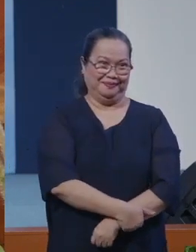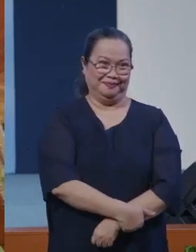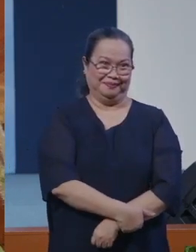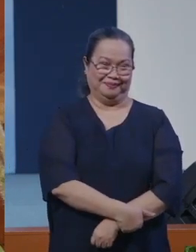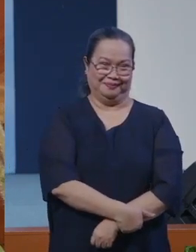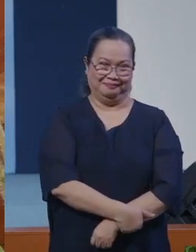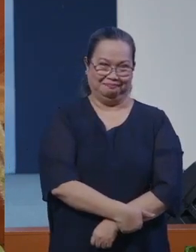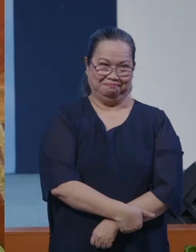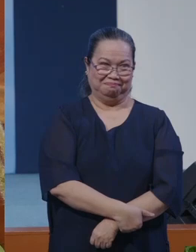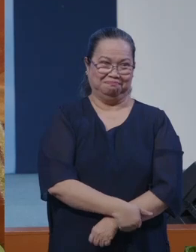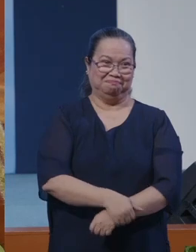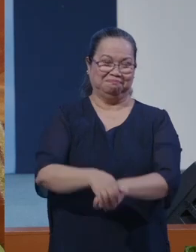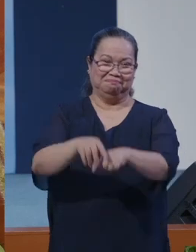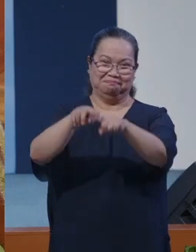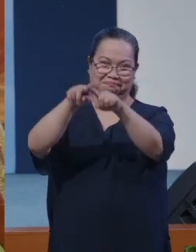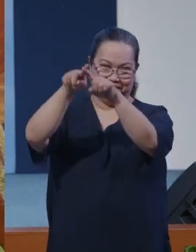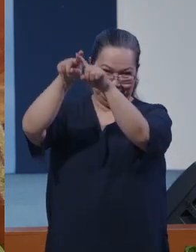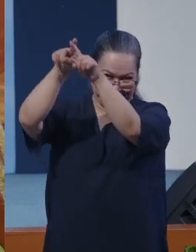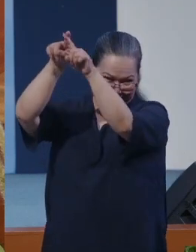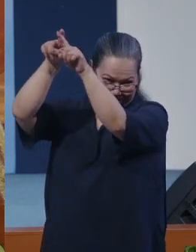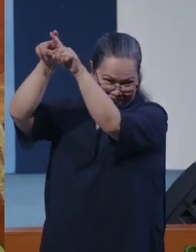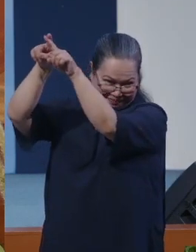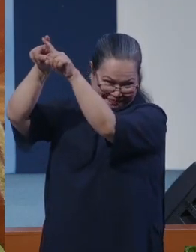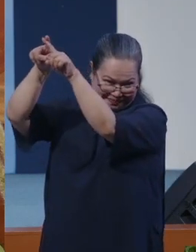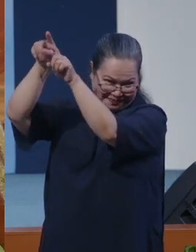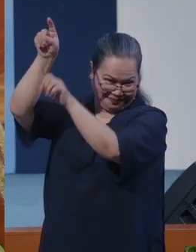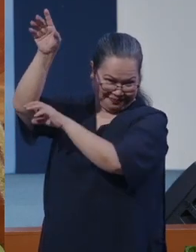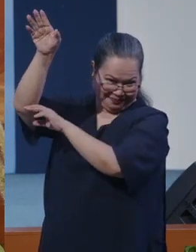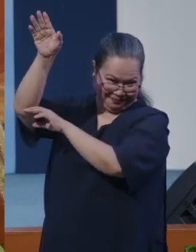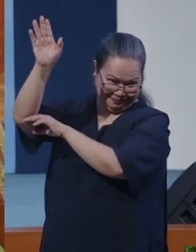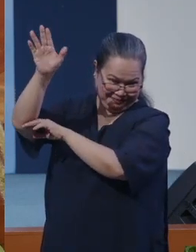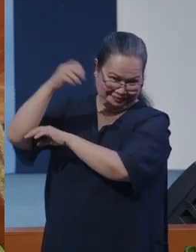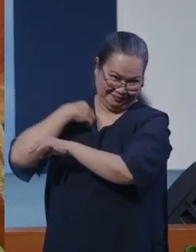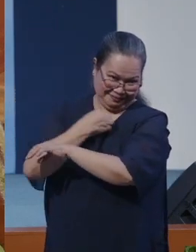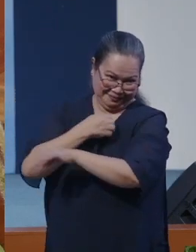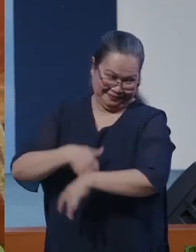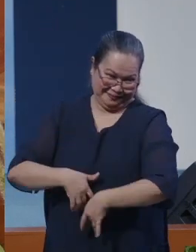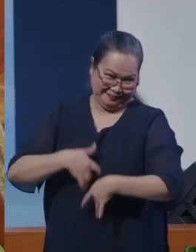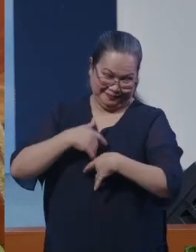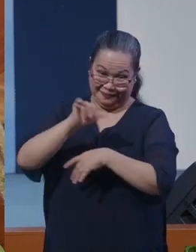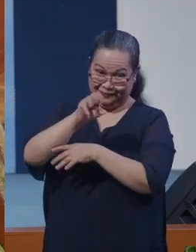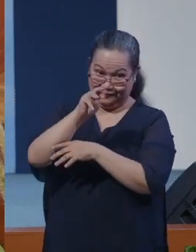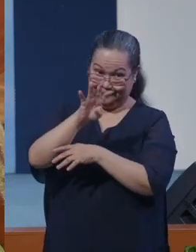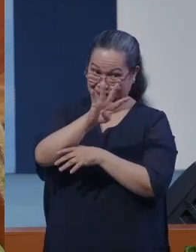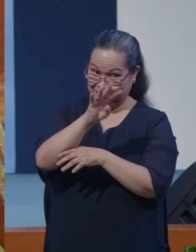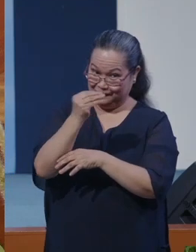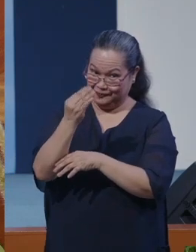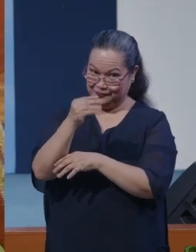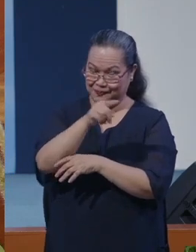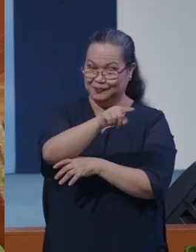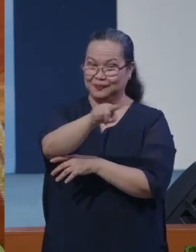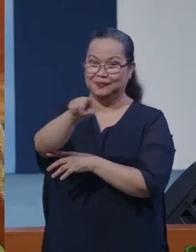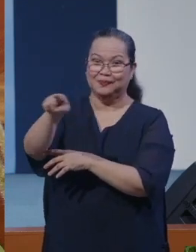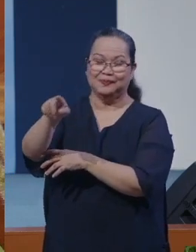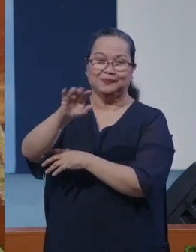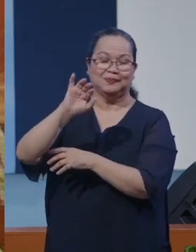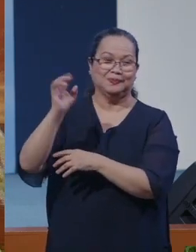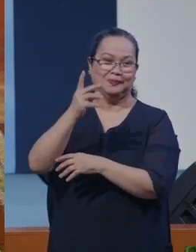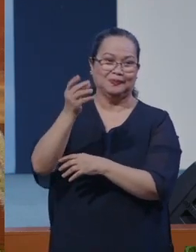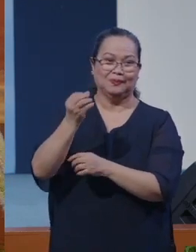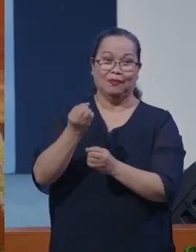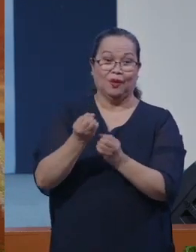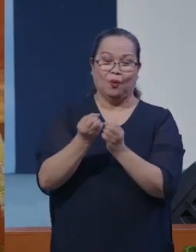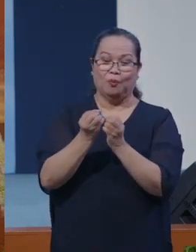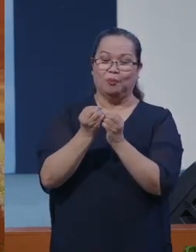Nakasalalay sa Panginoon ang ating buhay. Sa James 4:14, ang sabi doon, "For you are a mist that appears for a